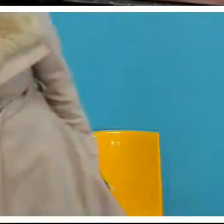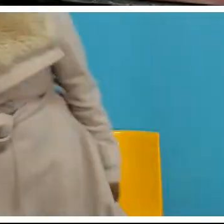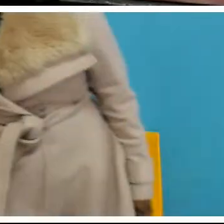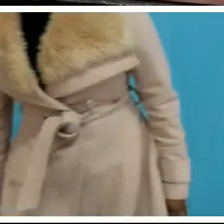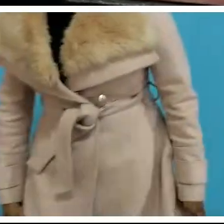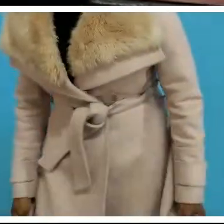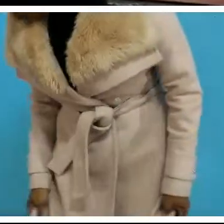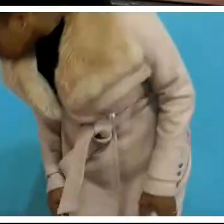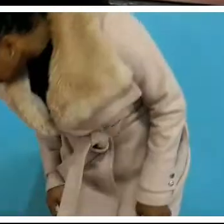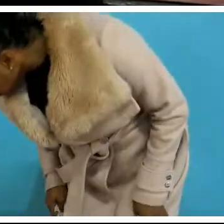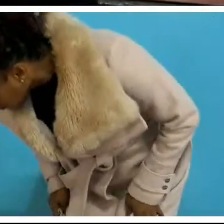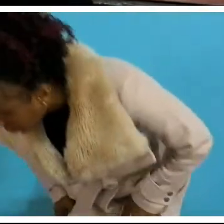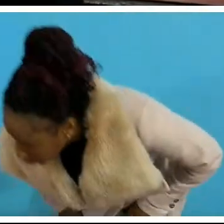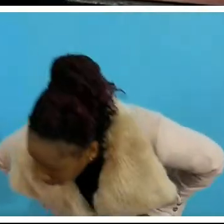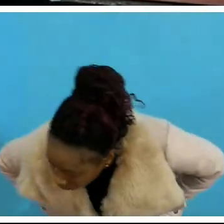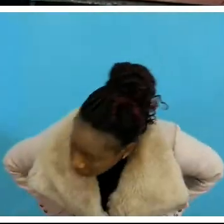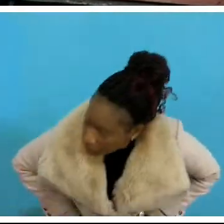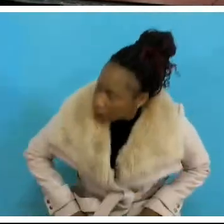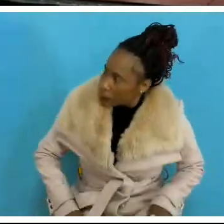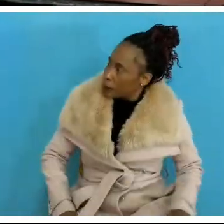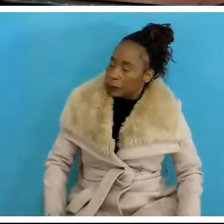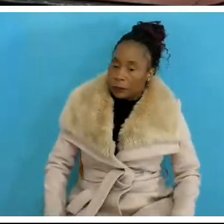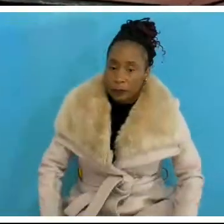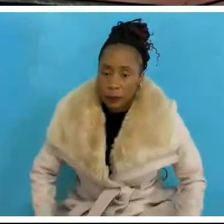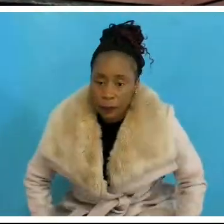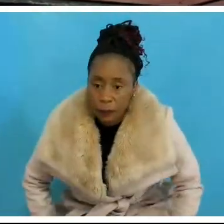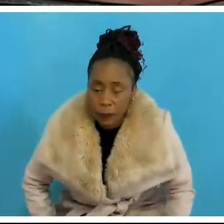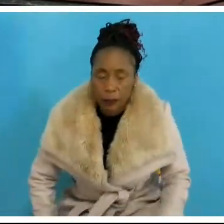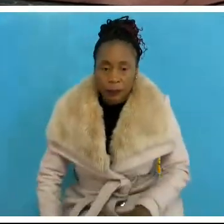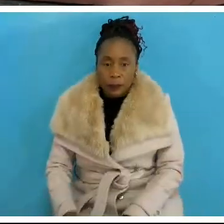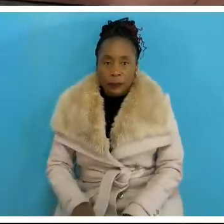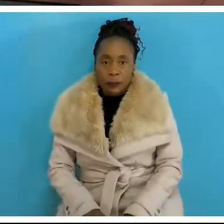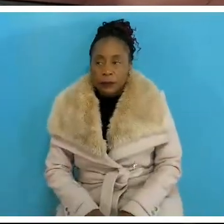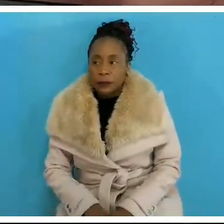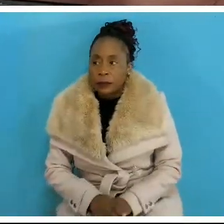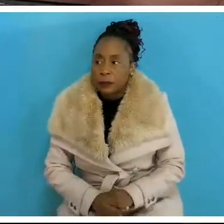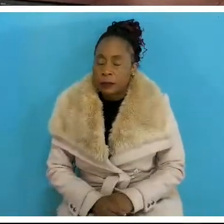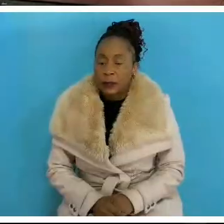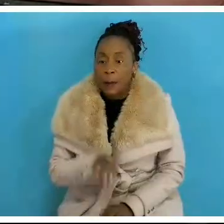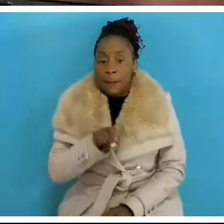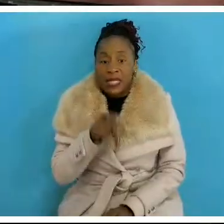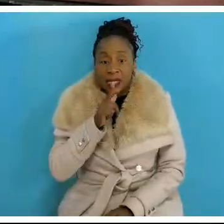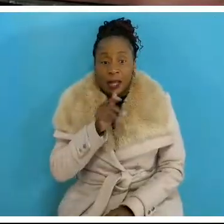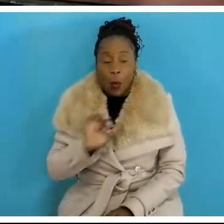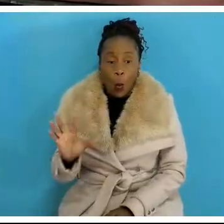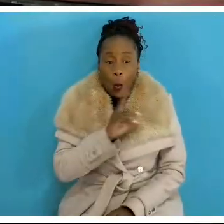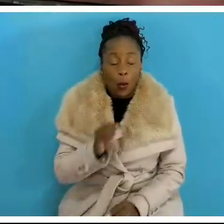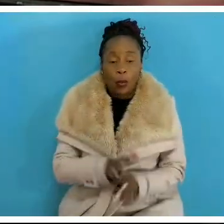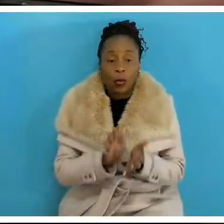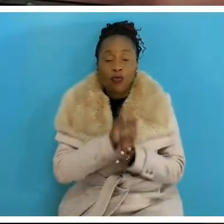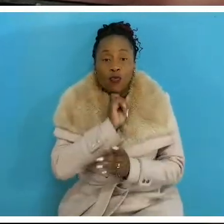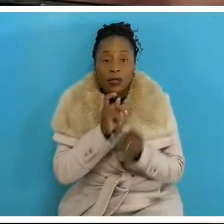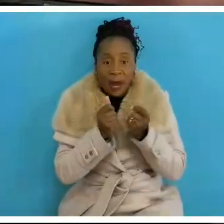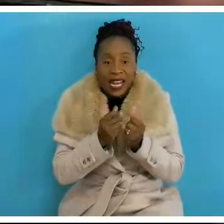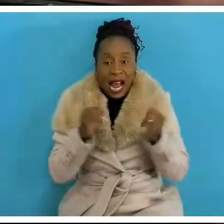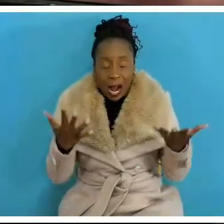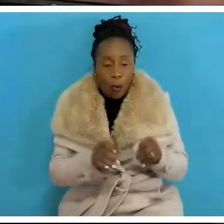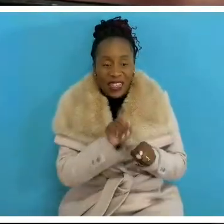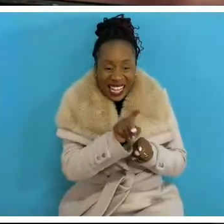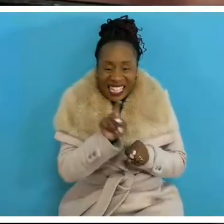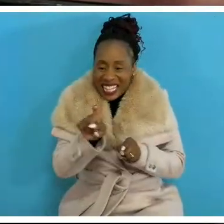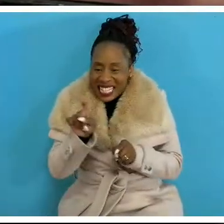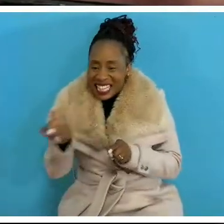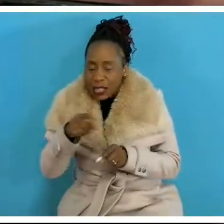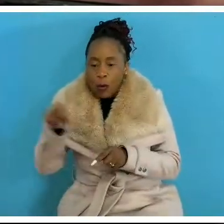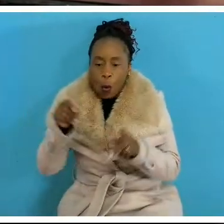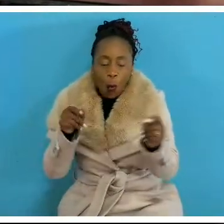moet aframmel. They must all tell you about the expenditure of what, how they spent it and where is it going to and this and that and this